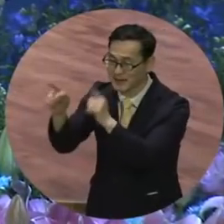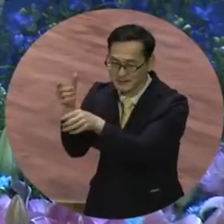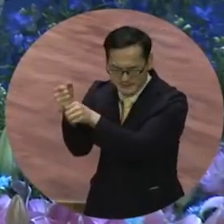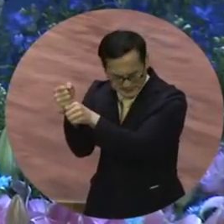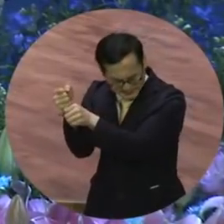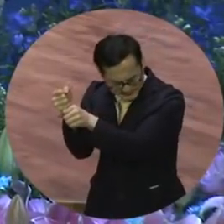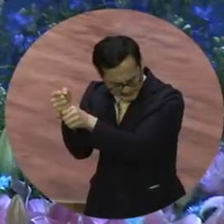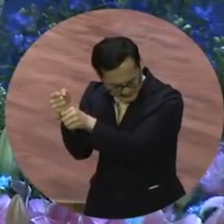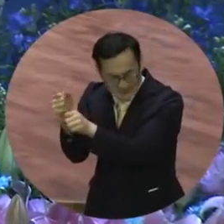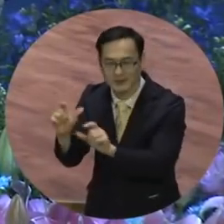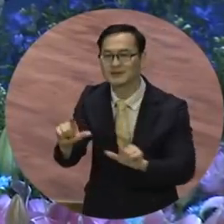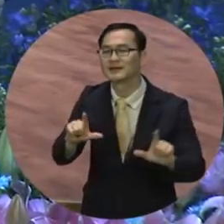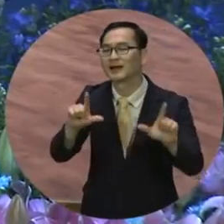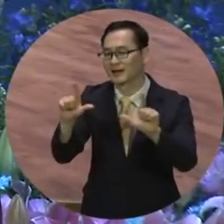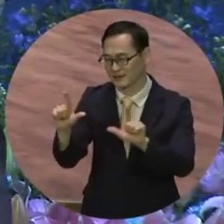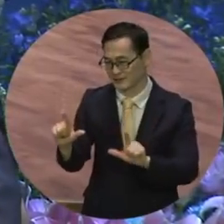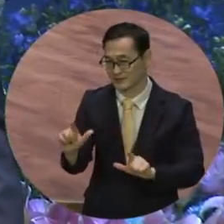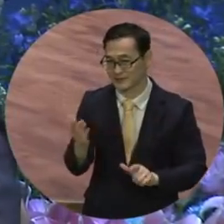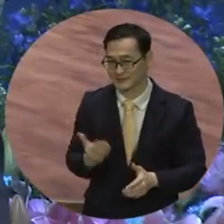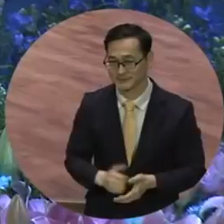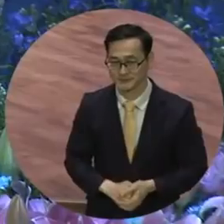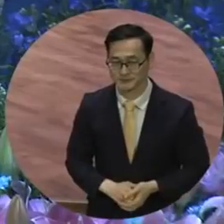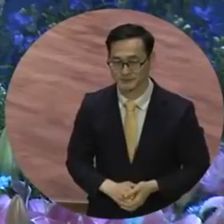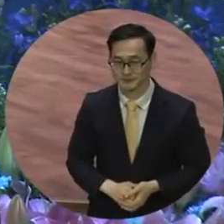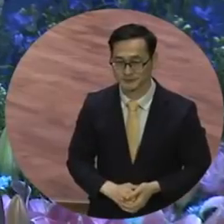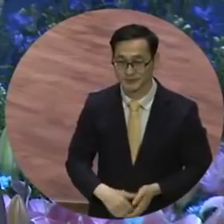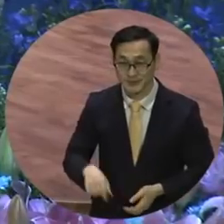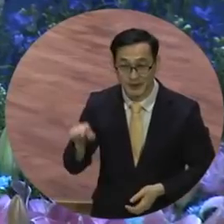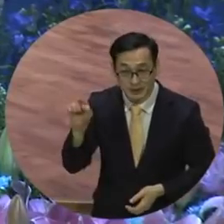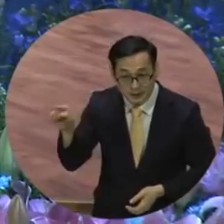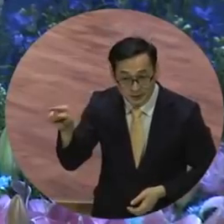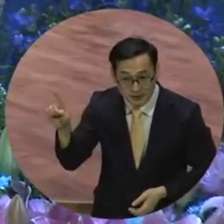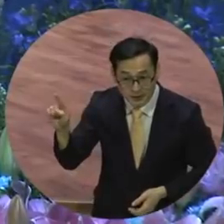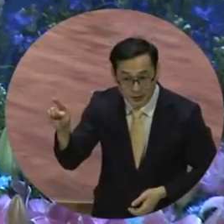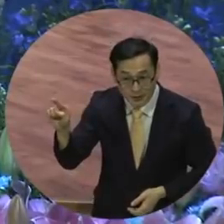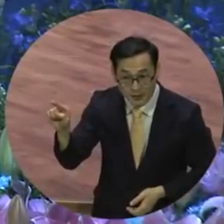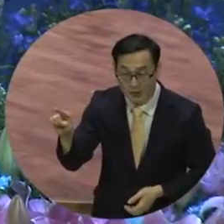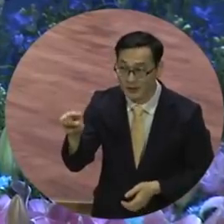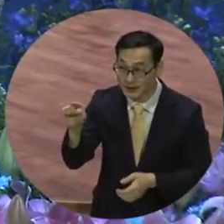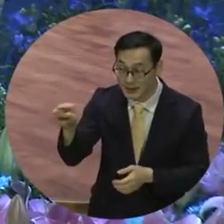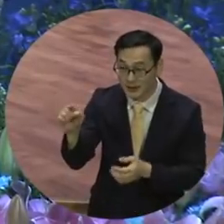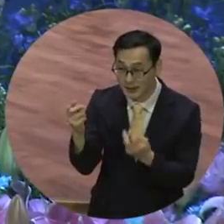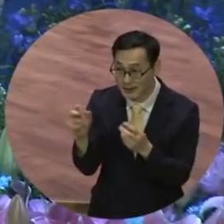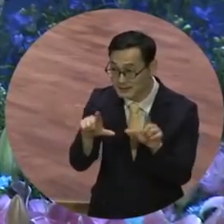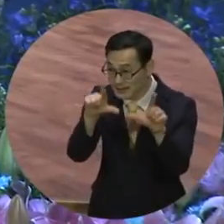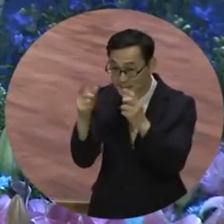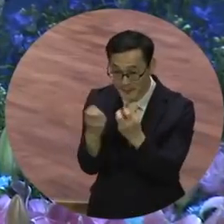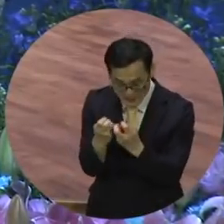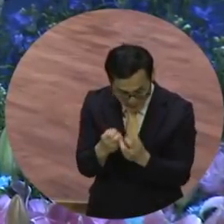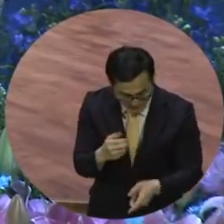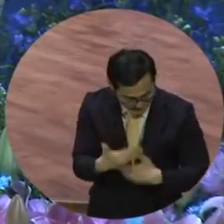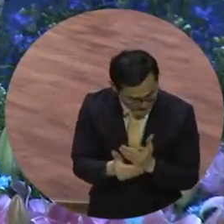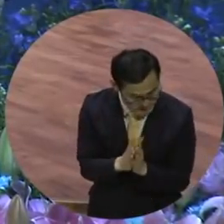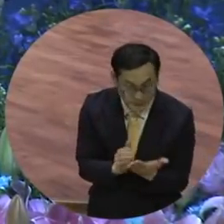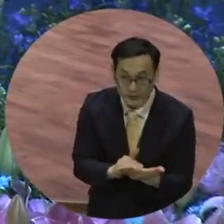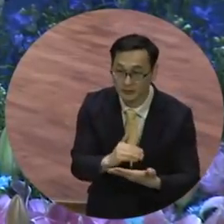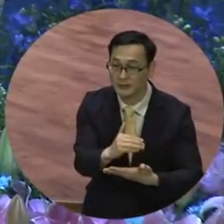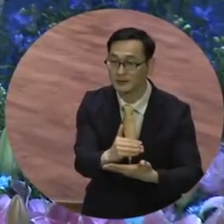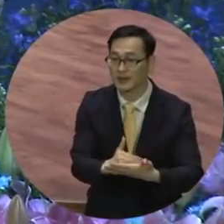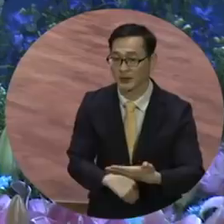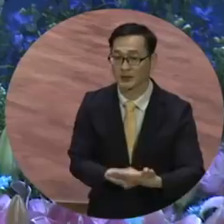그렇게 살아야 됩니다. 오늘 본문에 보면 이런 인생을 어떻게 살아야 하느냐 답을 주고